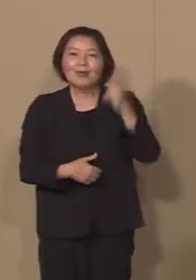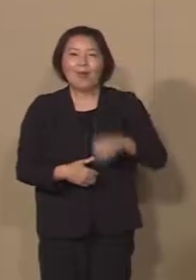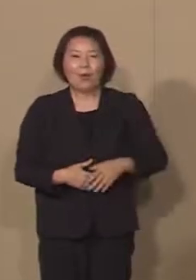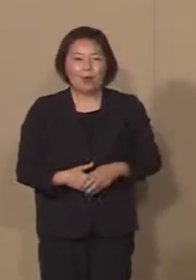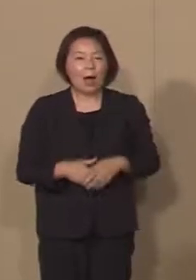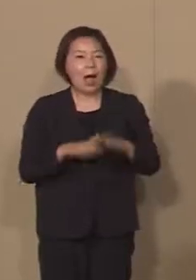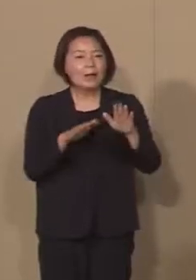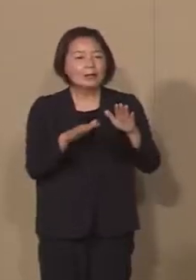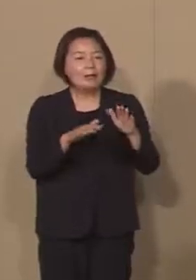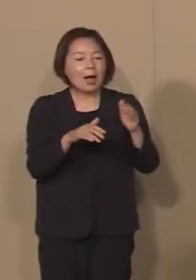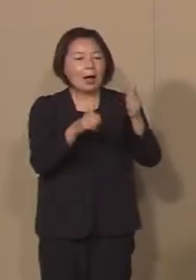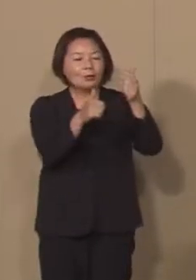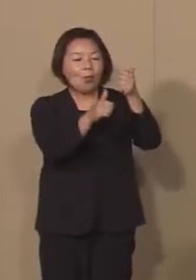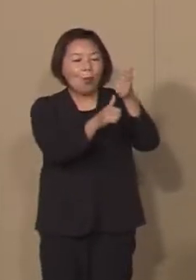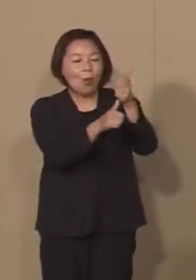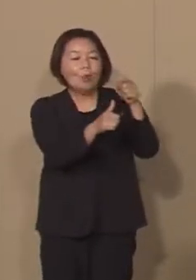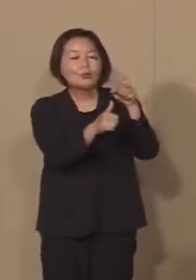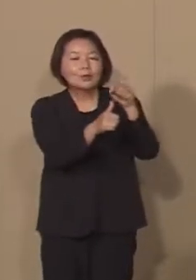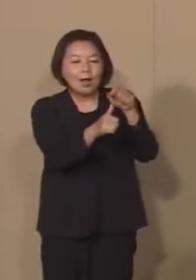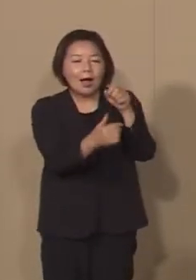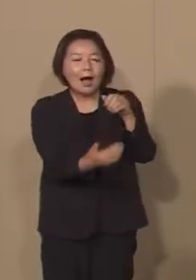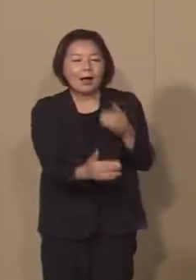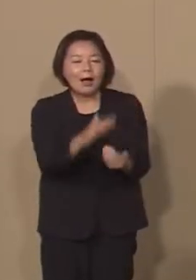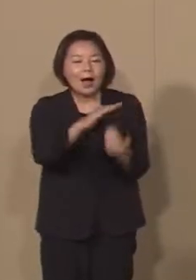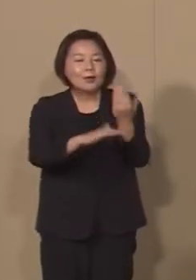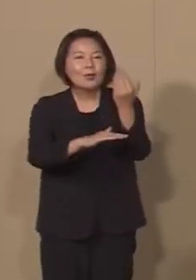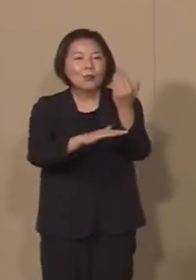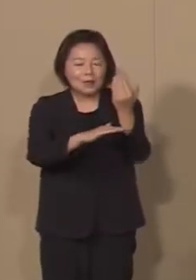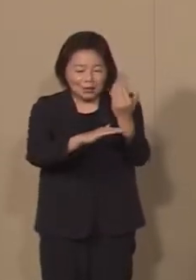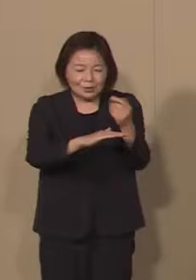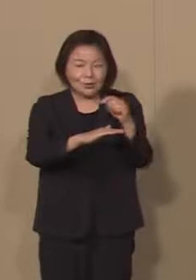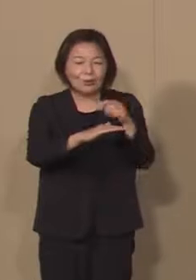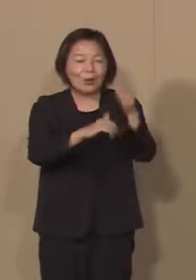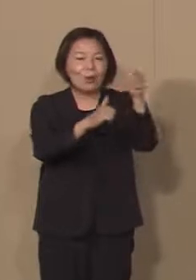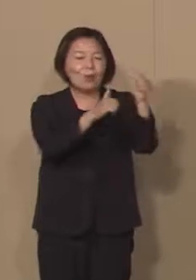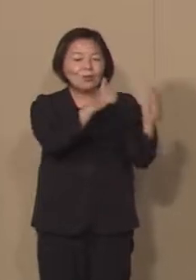堀井さんの部下が運営すると堀井さん合唱するっ